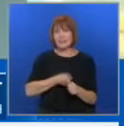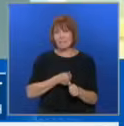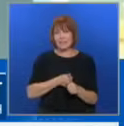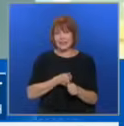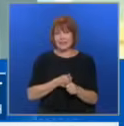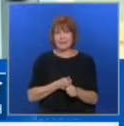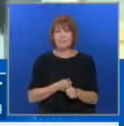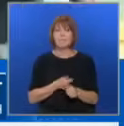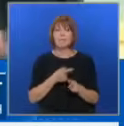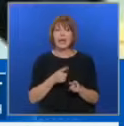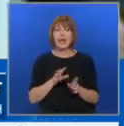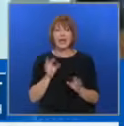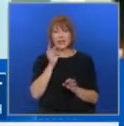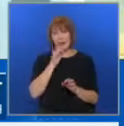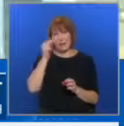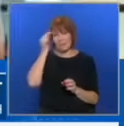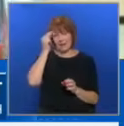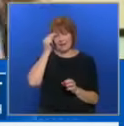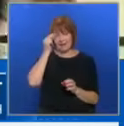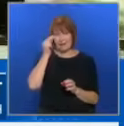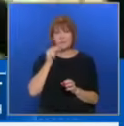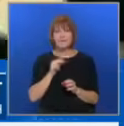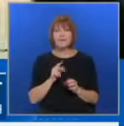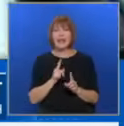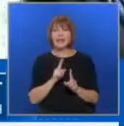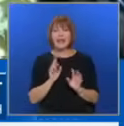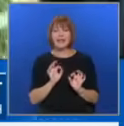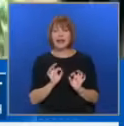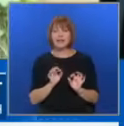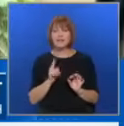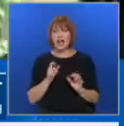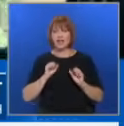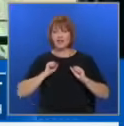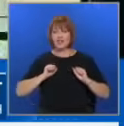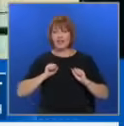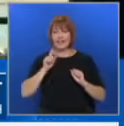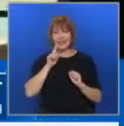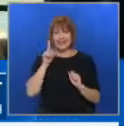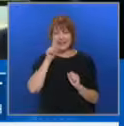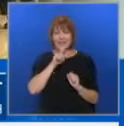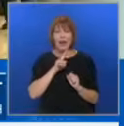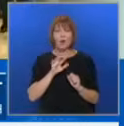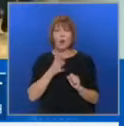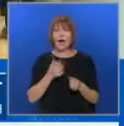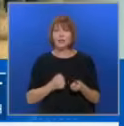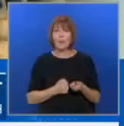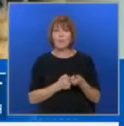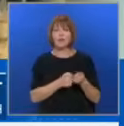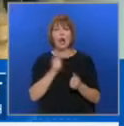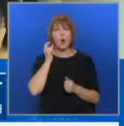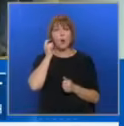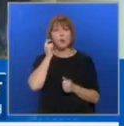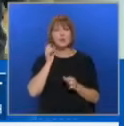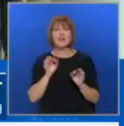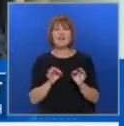Мецола. Сред тях няма българи. Не такъв ще бъде обаче денят в четвъртък, когато трябва да бъде подкрепена Урсула фон